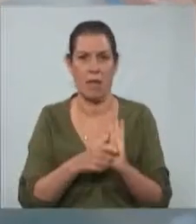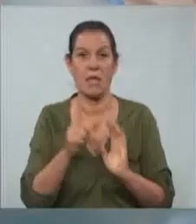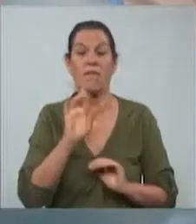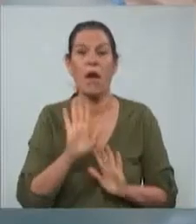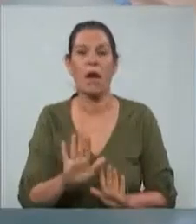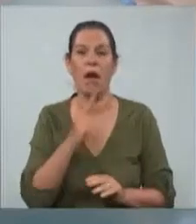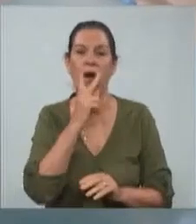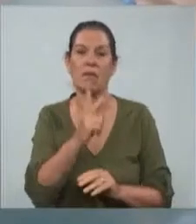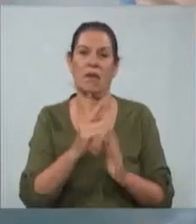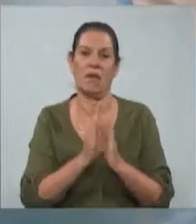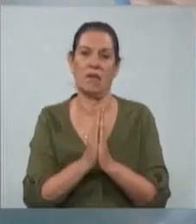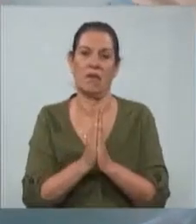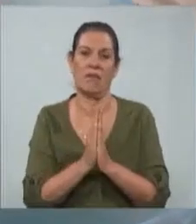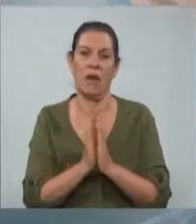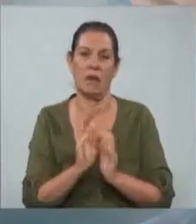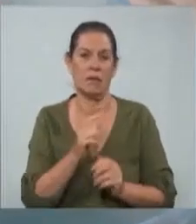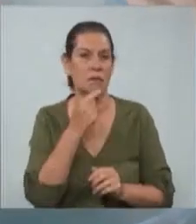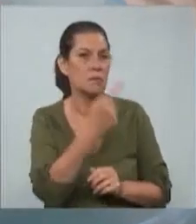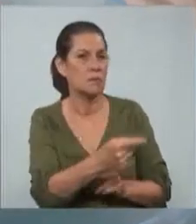מישהו מרגיל.